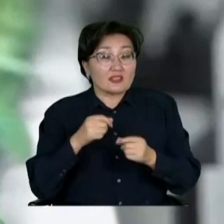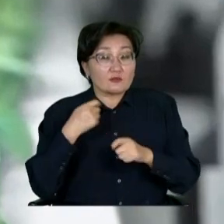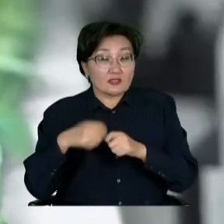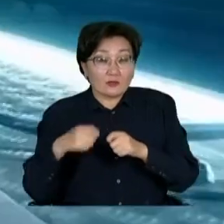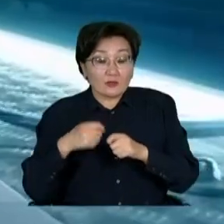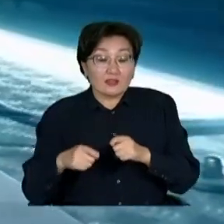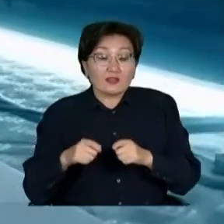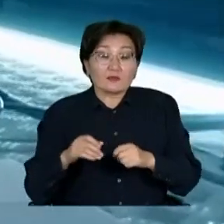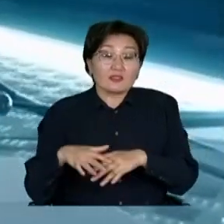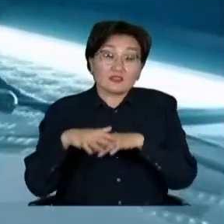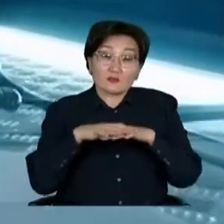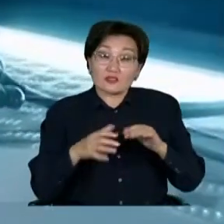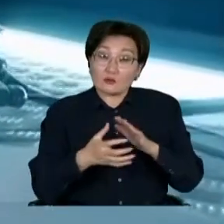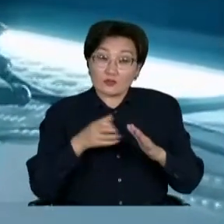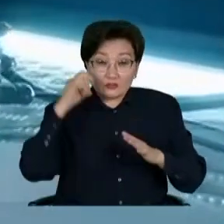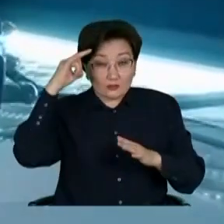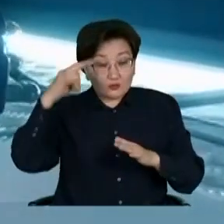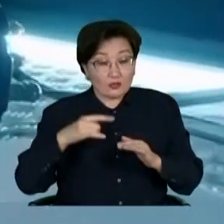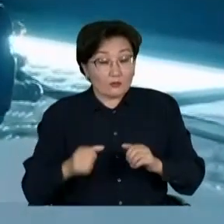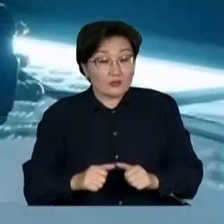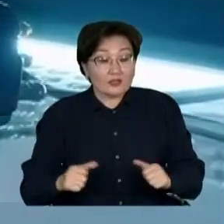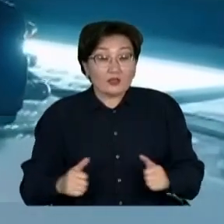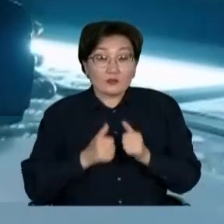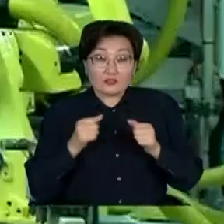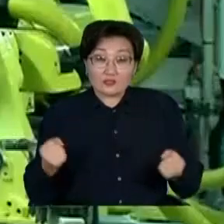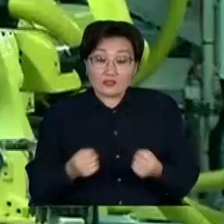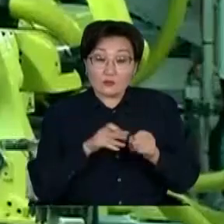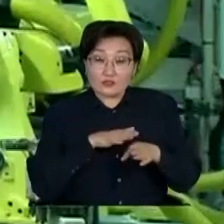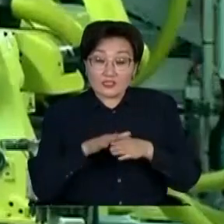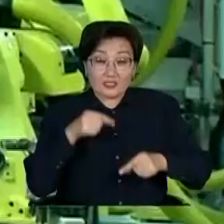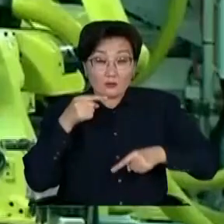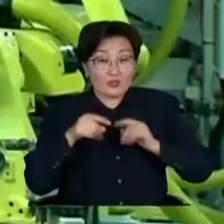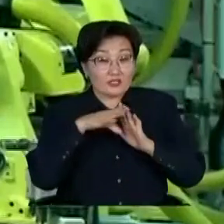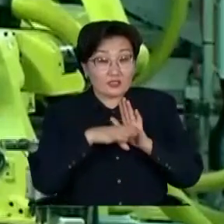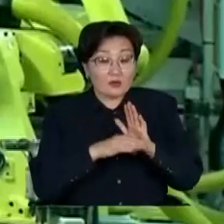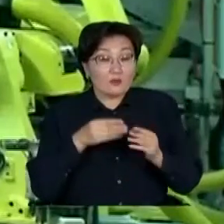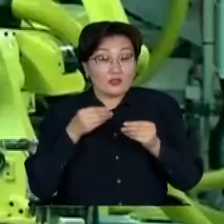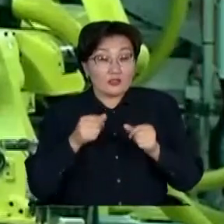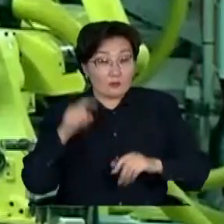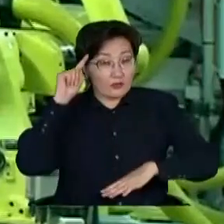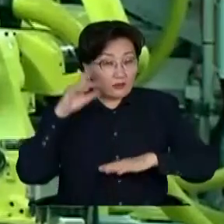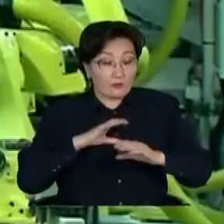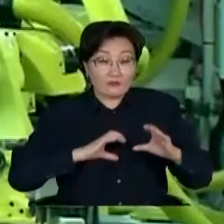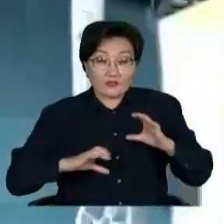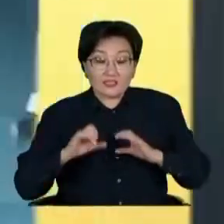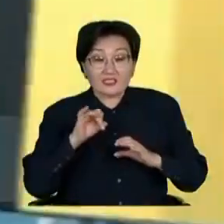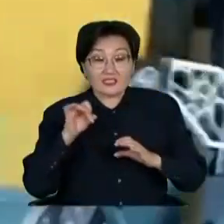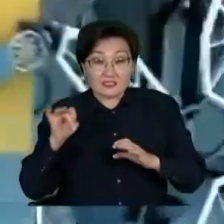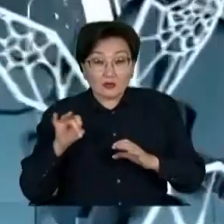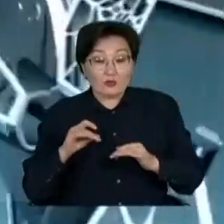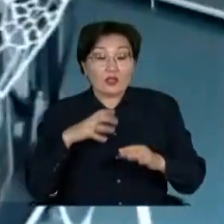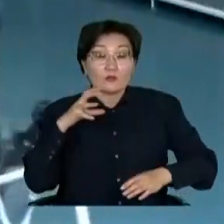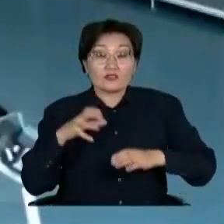словам учёных недостаточно в Казахстане меры стимулирования и поддержки реализуются через программы содействия акиматы ВУЗы инии но есть и